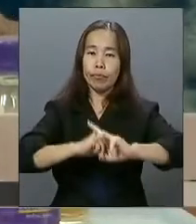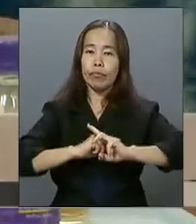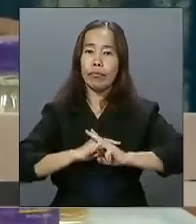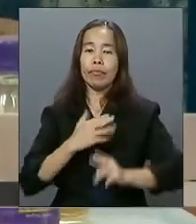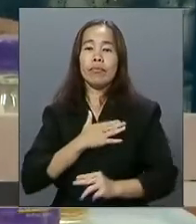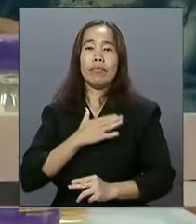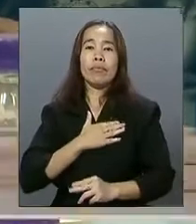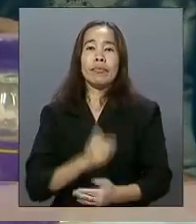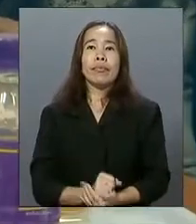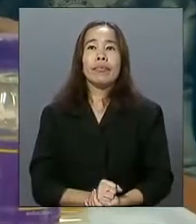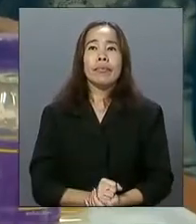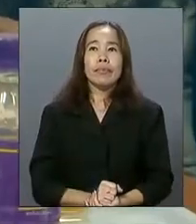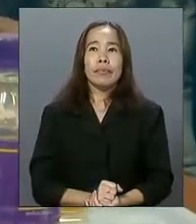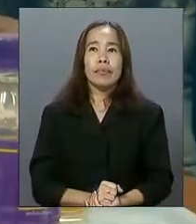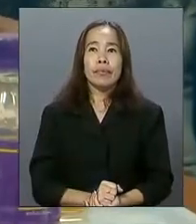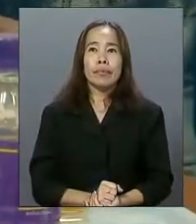องค่ะ